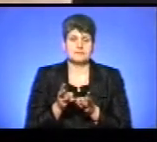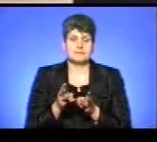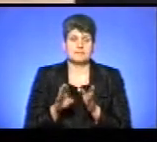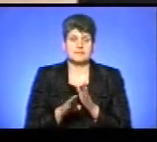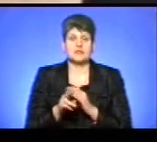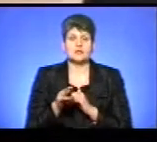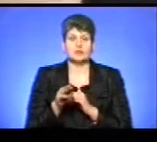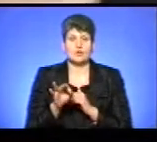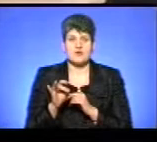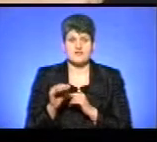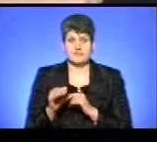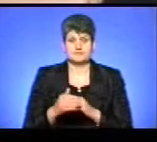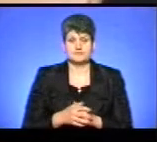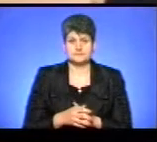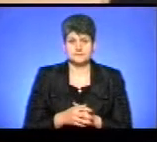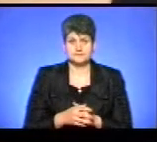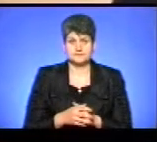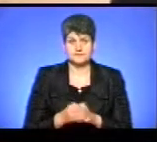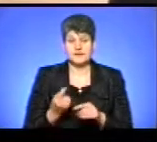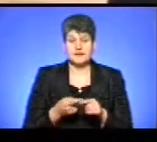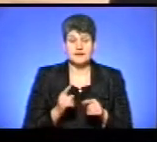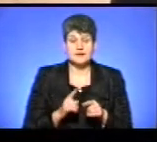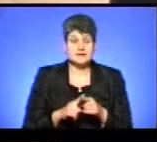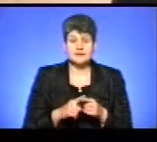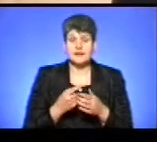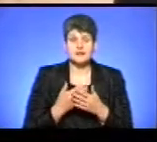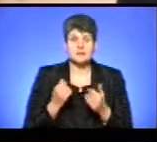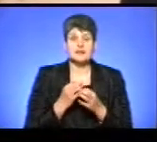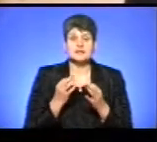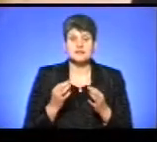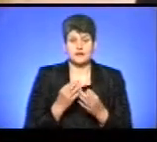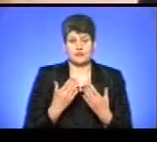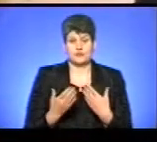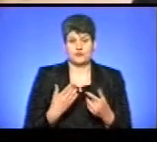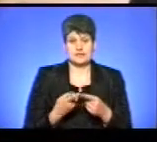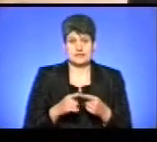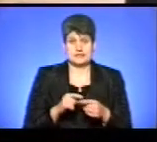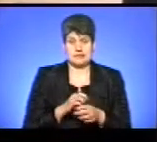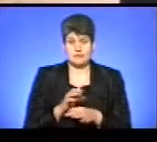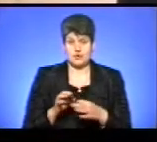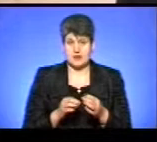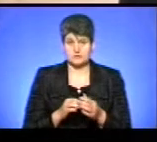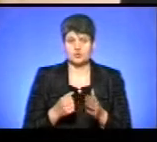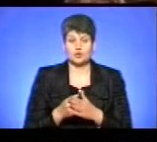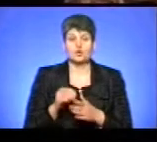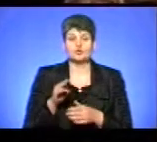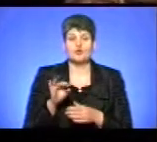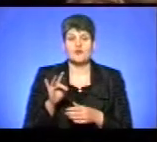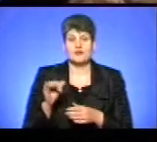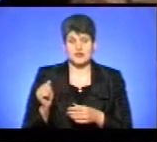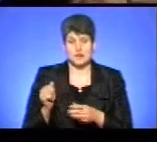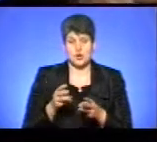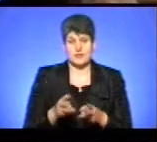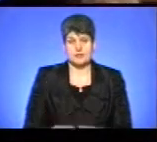торф. Це абсолютно не має ніякого відношення даний проєкт до торф'яних котелень.